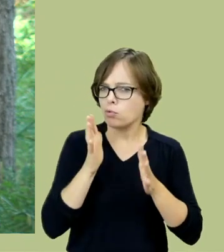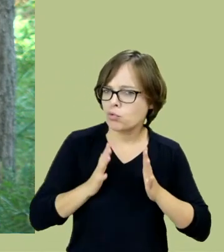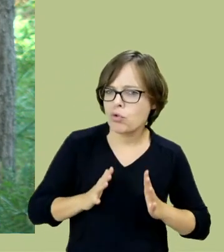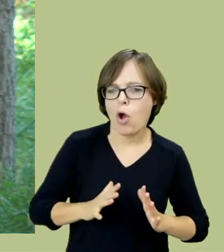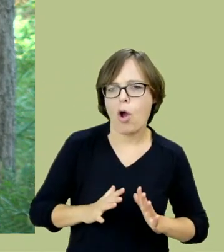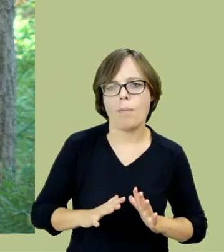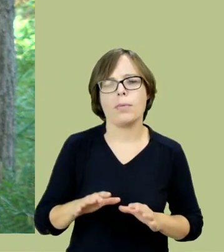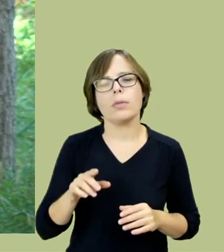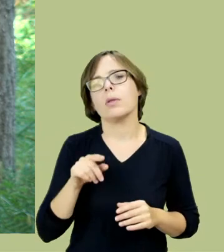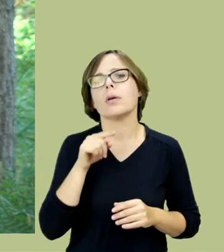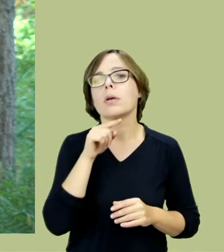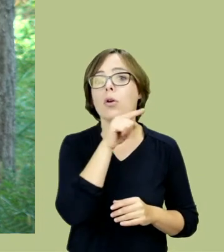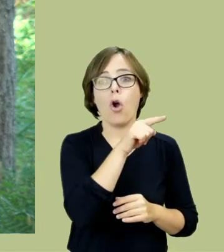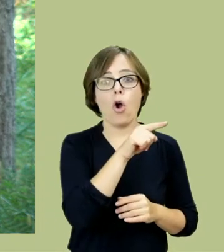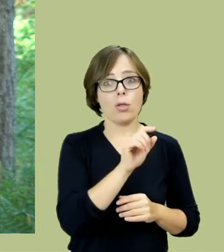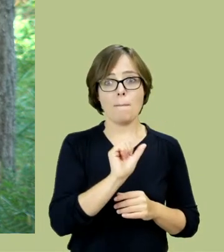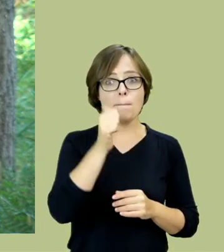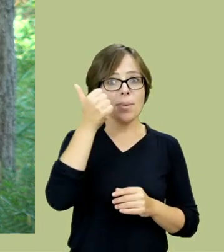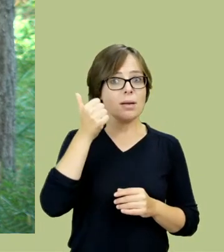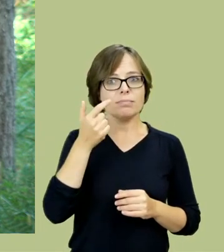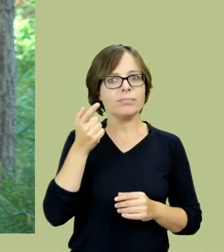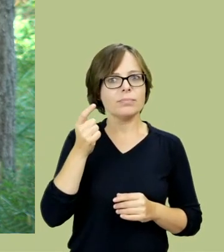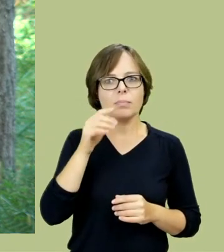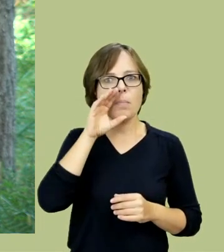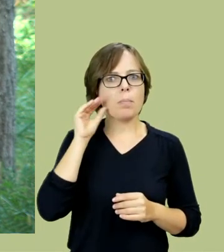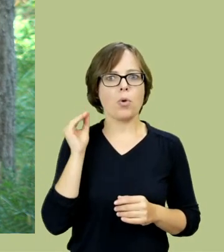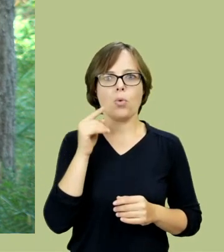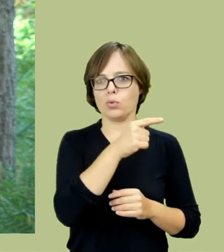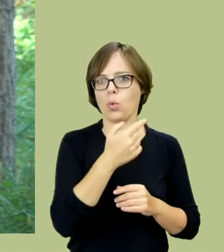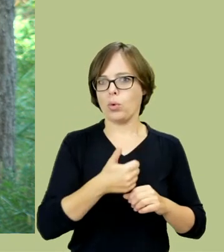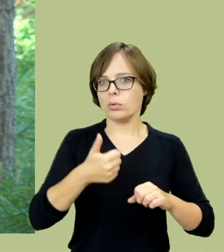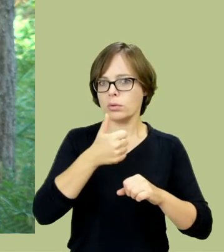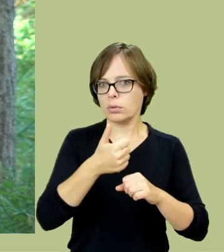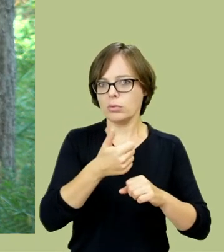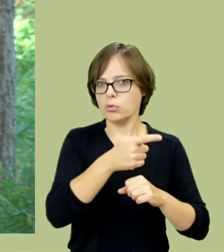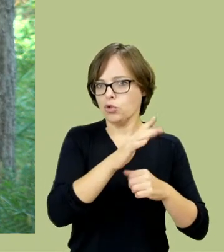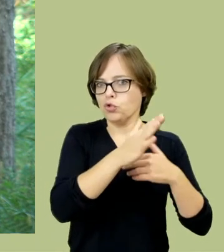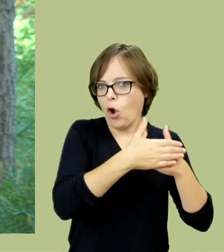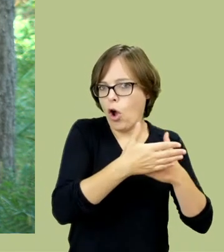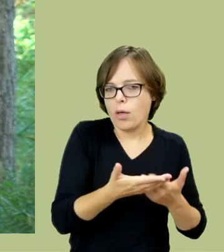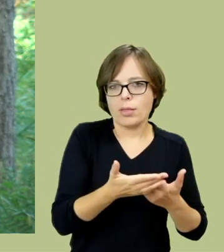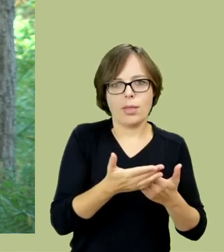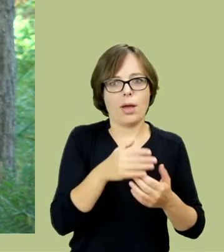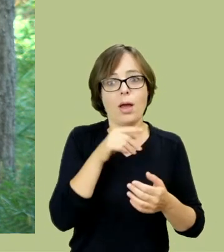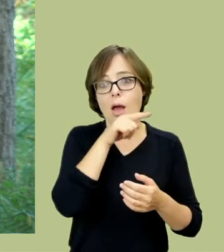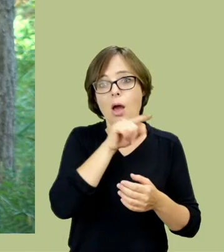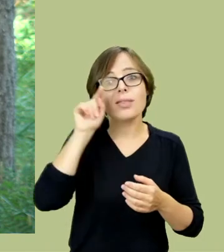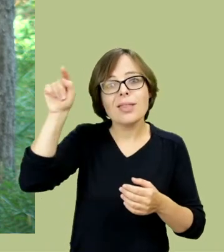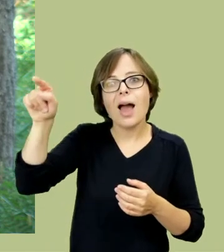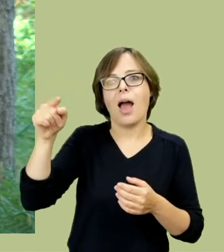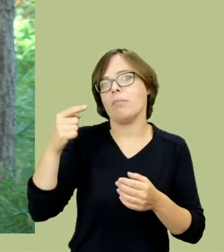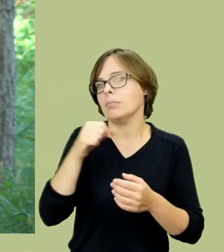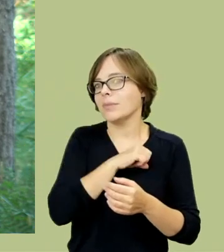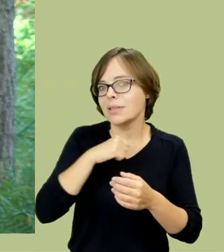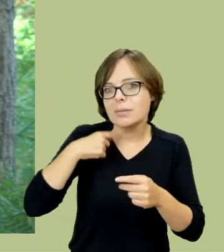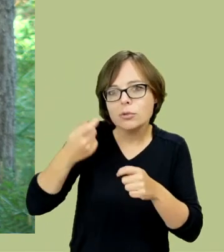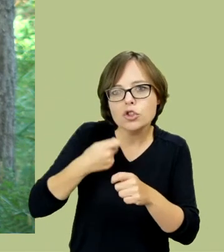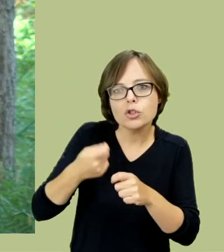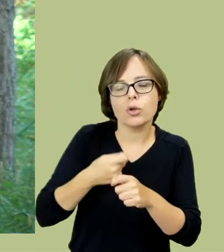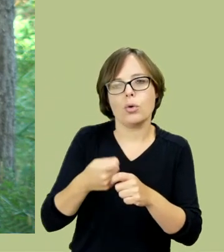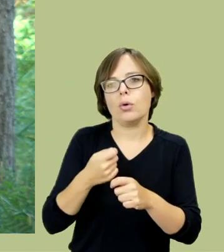się ona, pierwsza dama, gospodyni Belwederu, zajmowała się również szyciem i sama